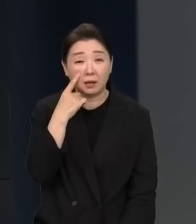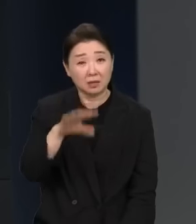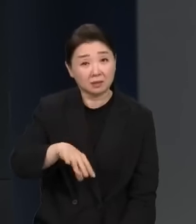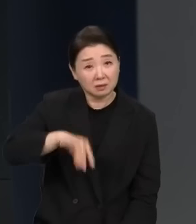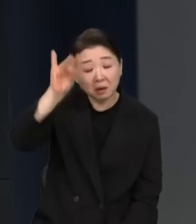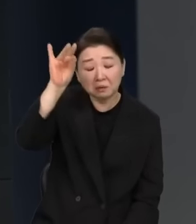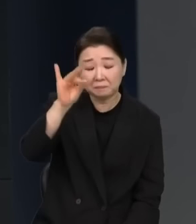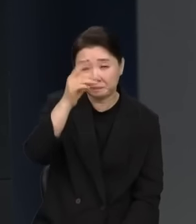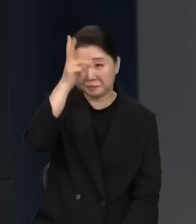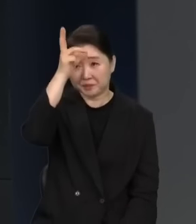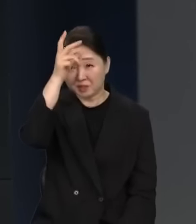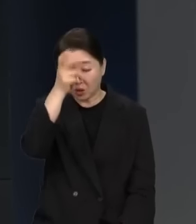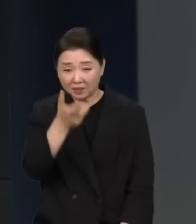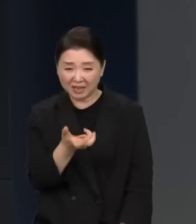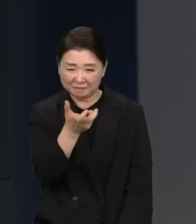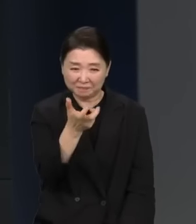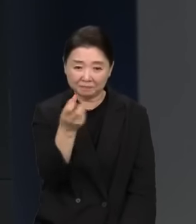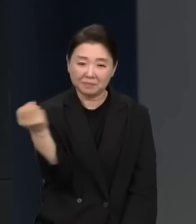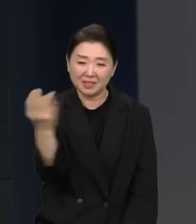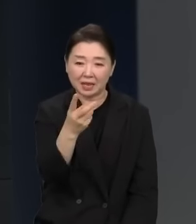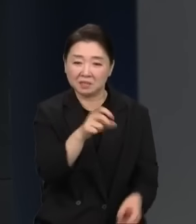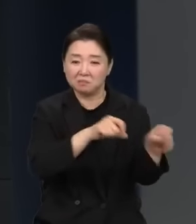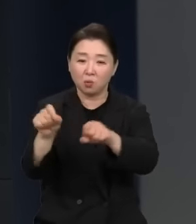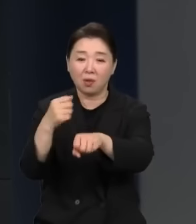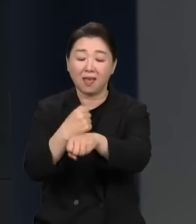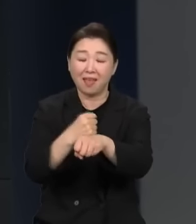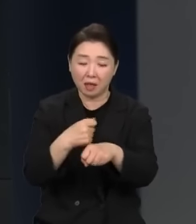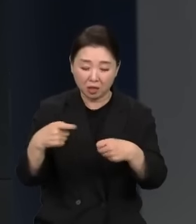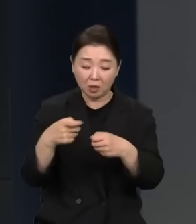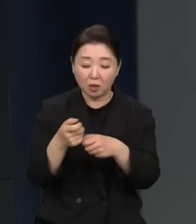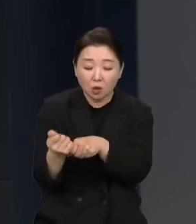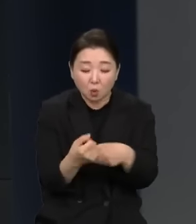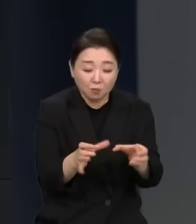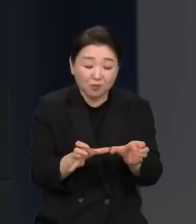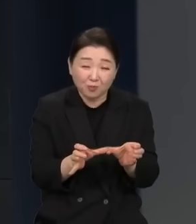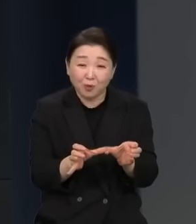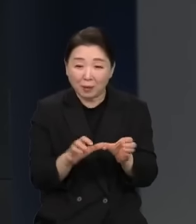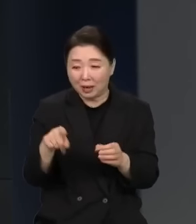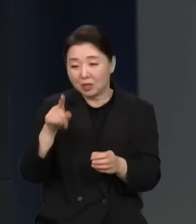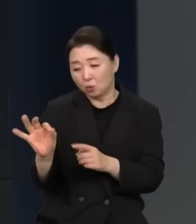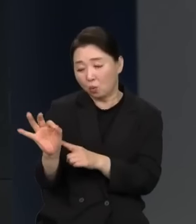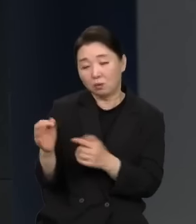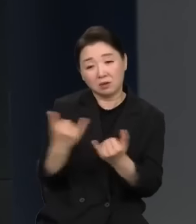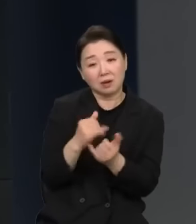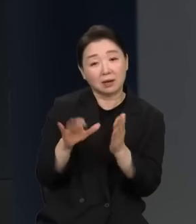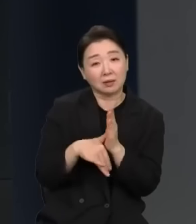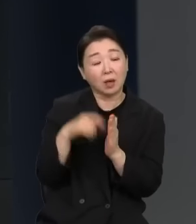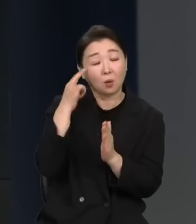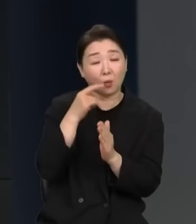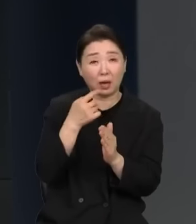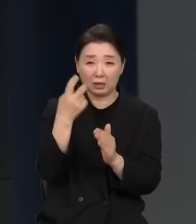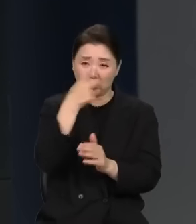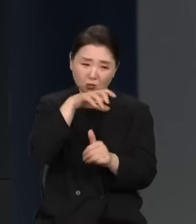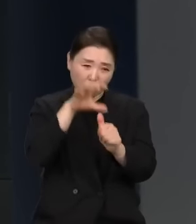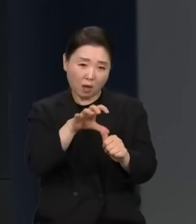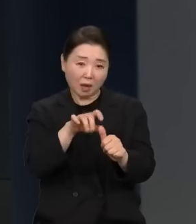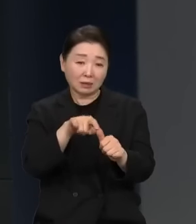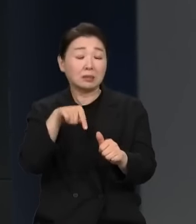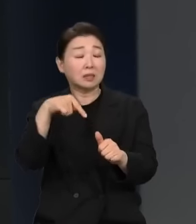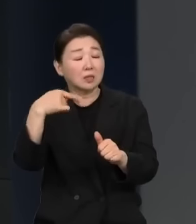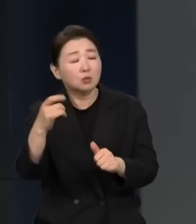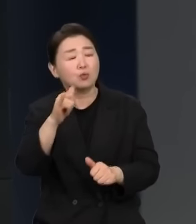이차 보류 지시와 무관할 뿐이지 이른바 뭐 골프 모임 추진 멤버였던 송 씨와의 연락 시점이이 수사 외합 전체 이후에 있었던